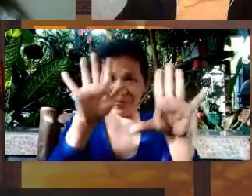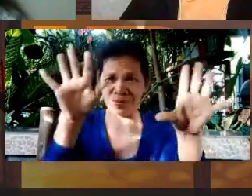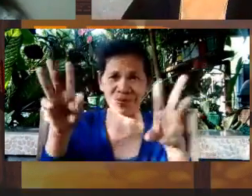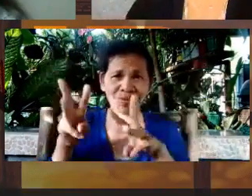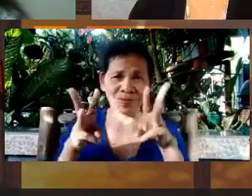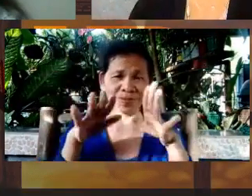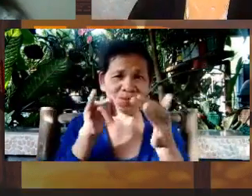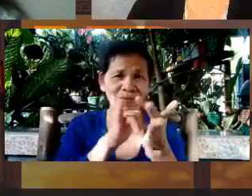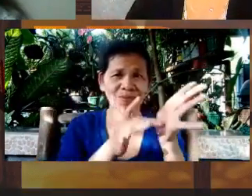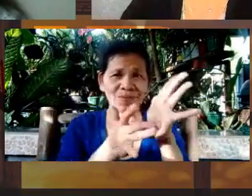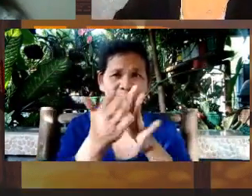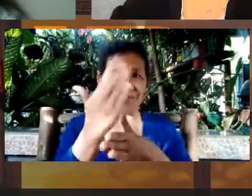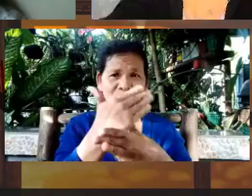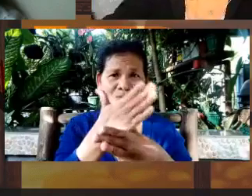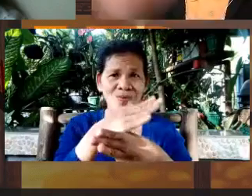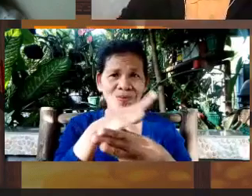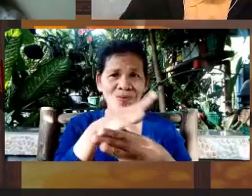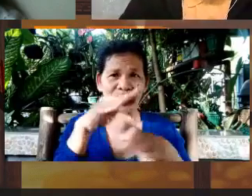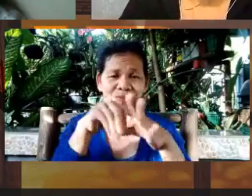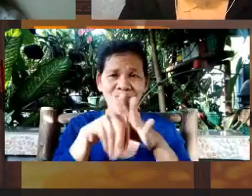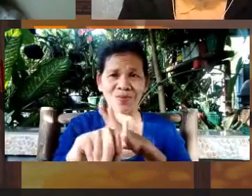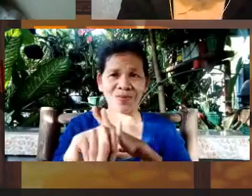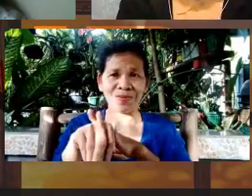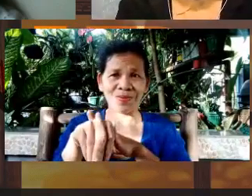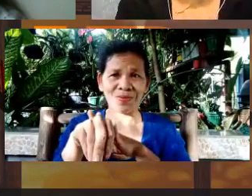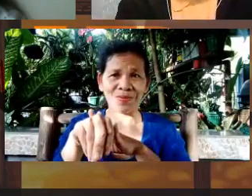ni Kristo doon sa cross, doon sa